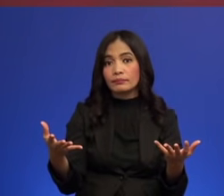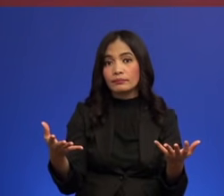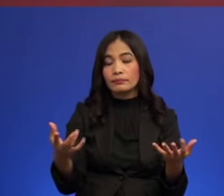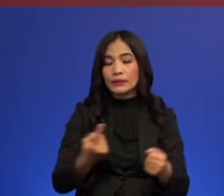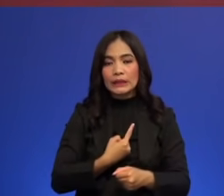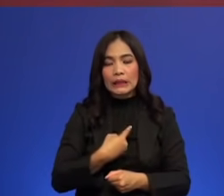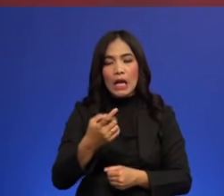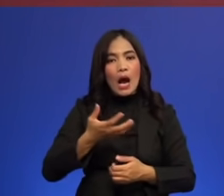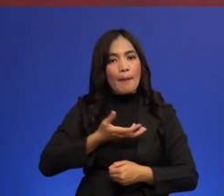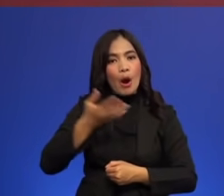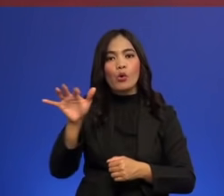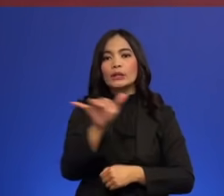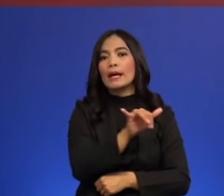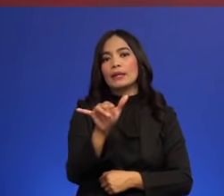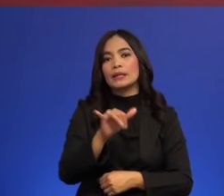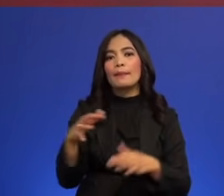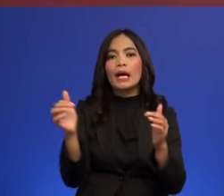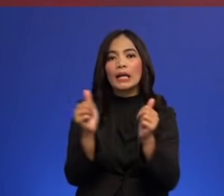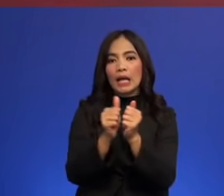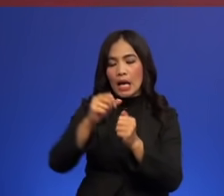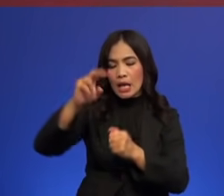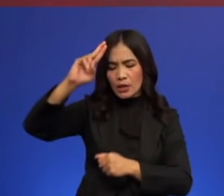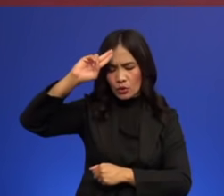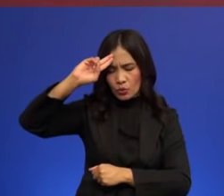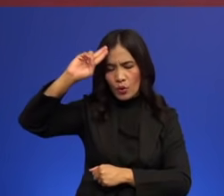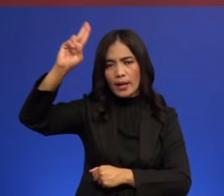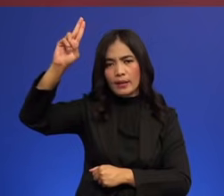Kita mau bersama dengan Tuhan.